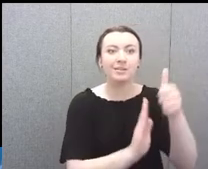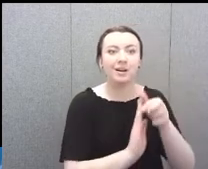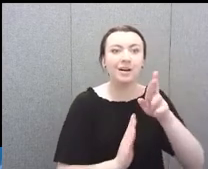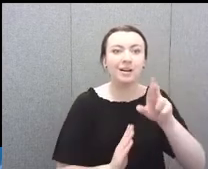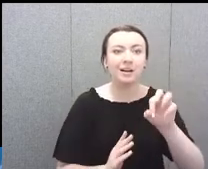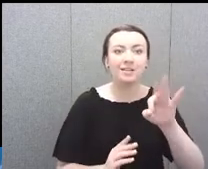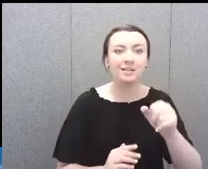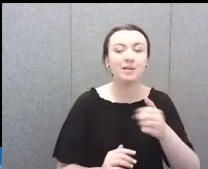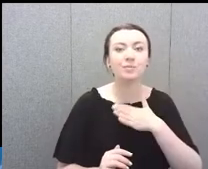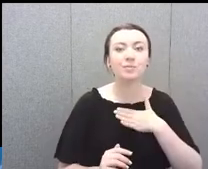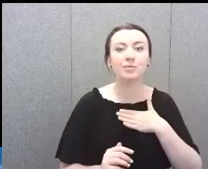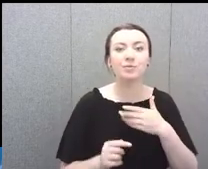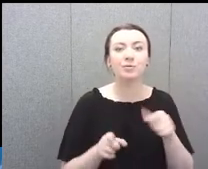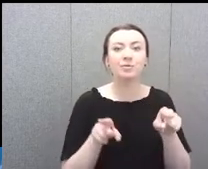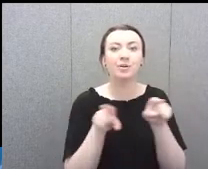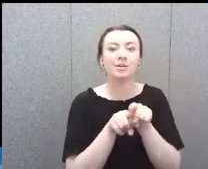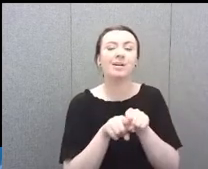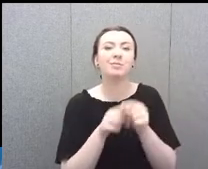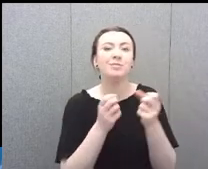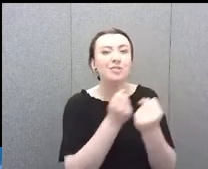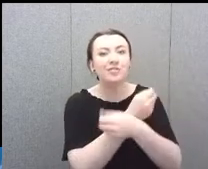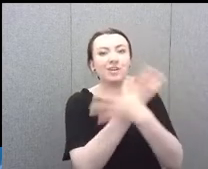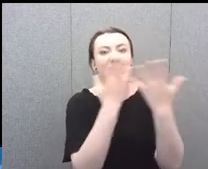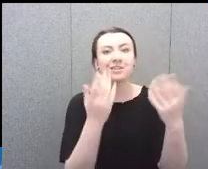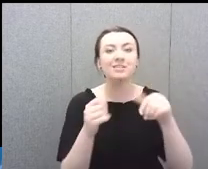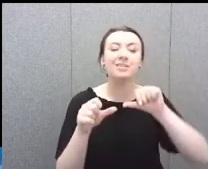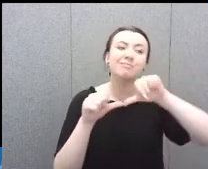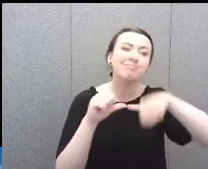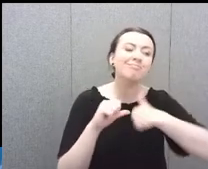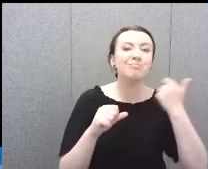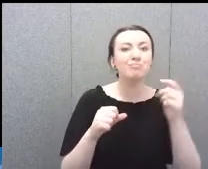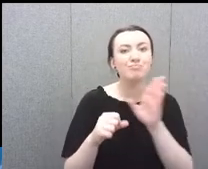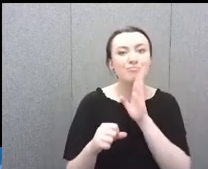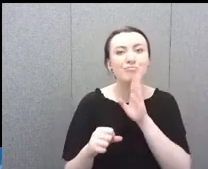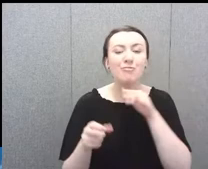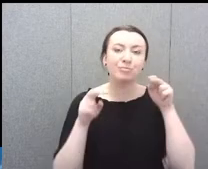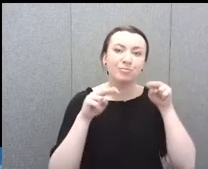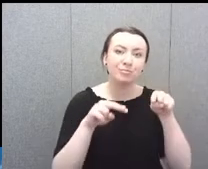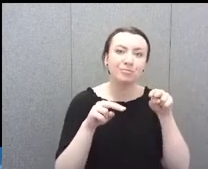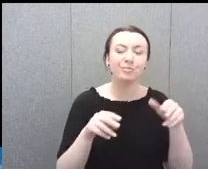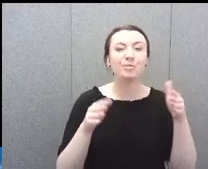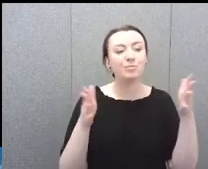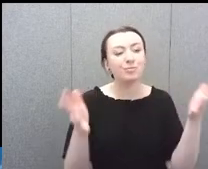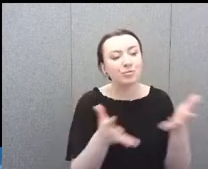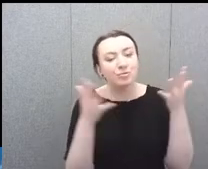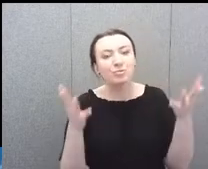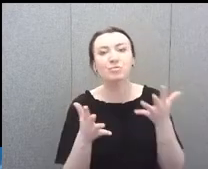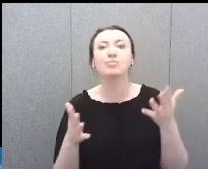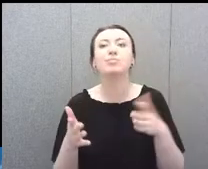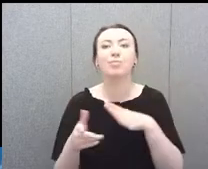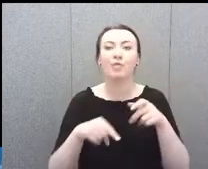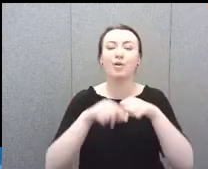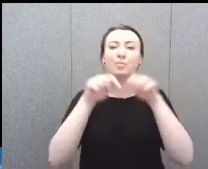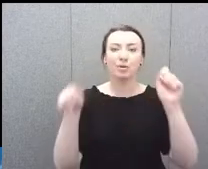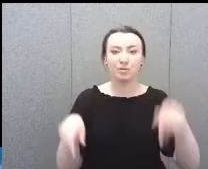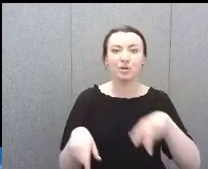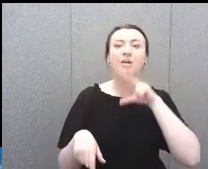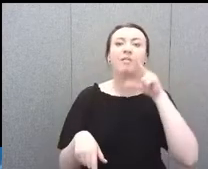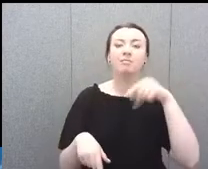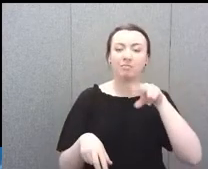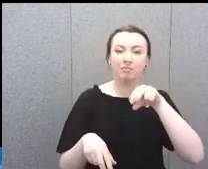говорить после Расы Югнявичене, которая является одним из наших маяков, поднимающих вопросы